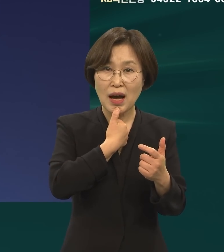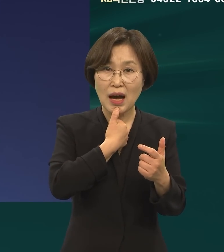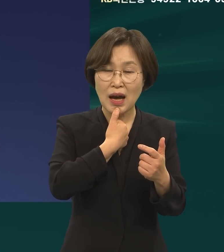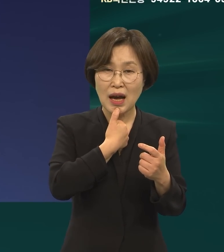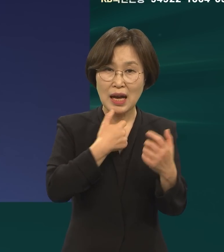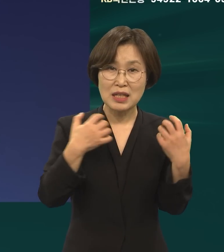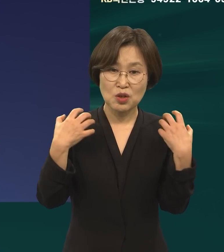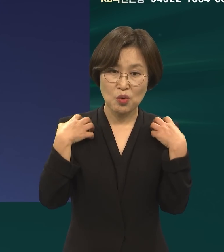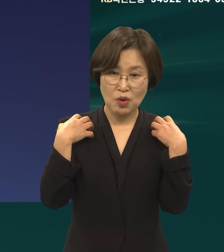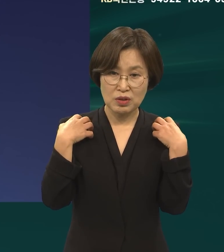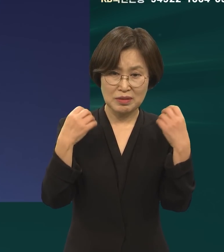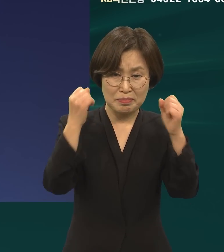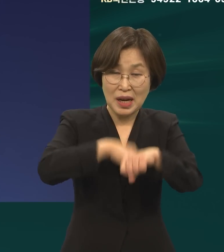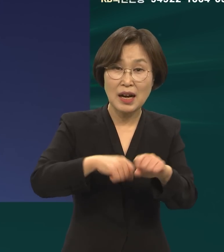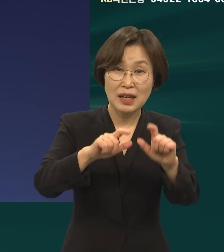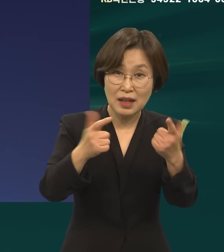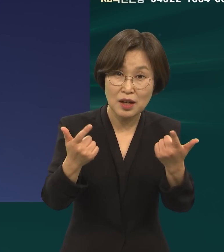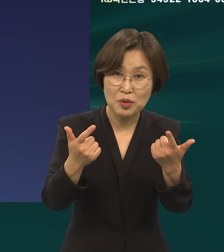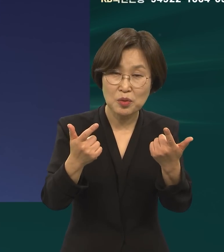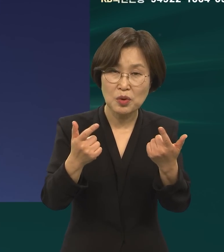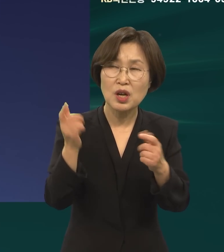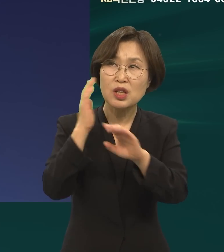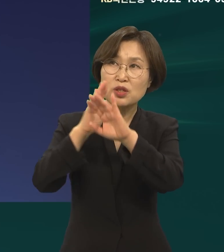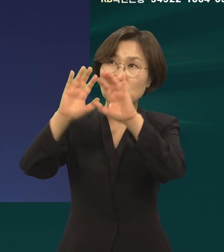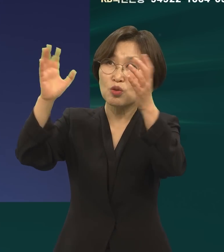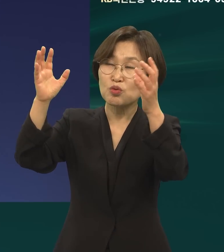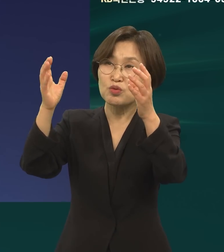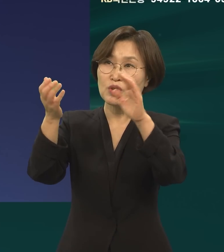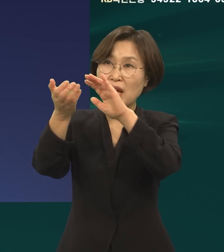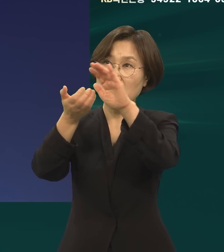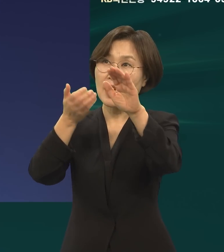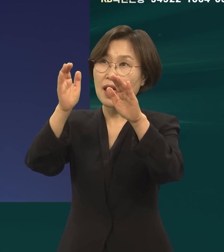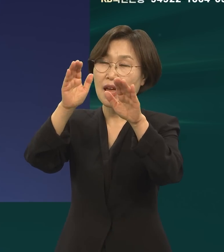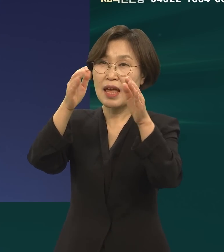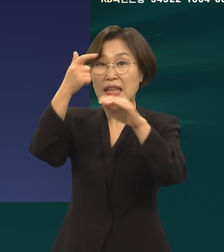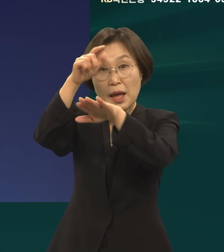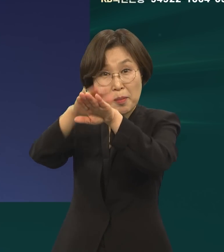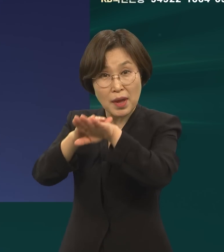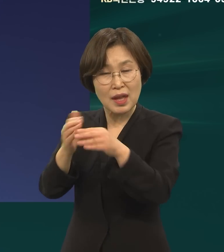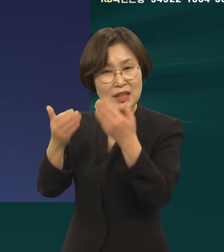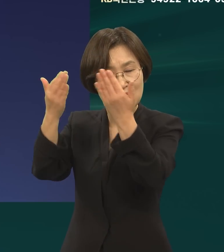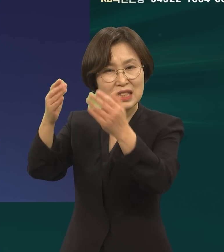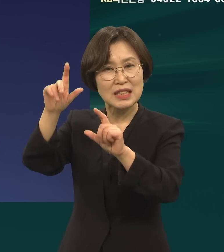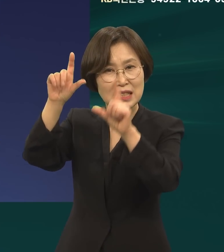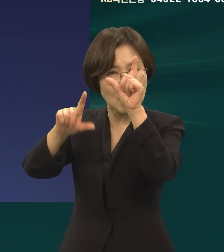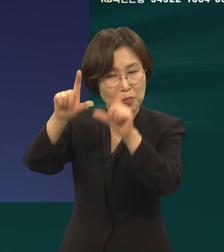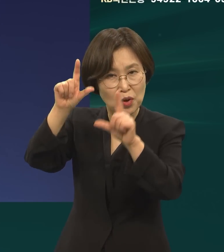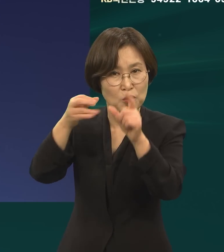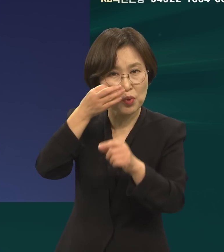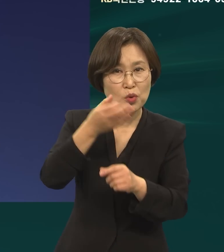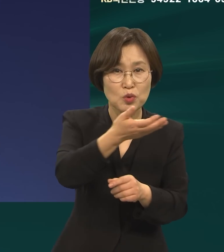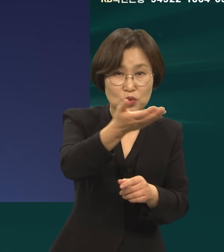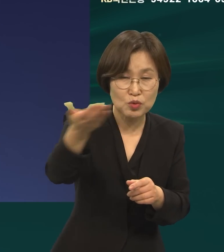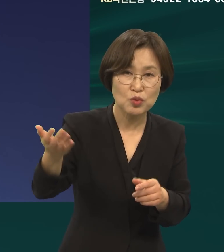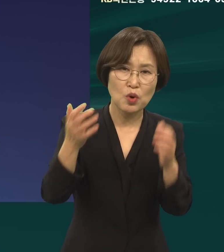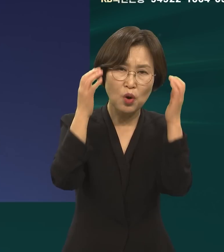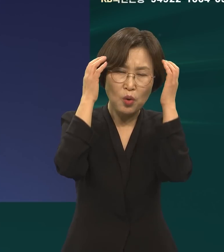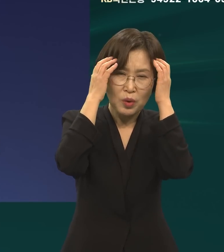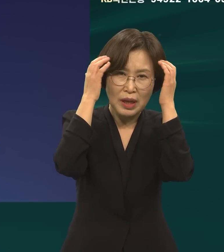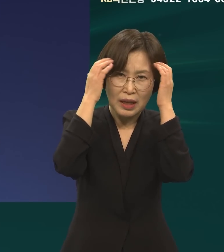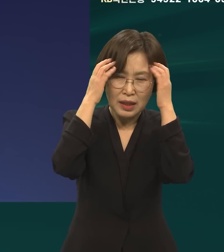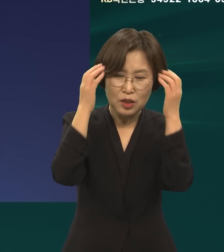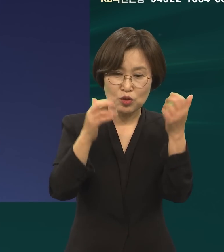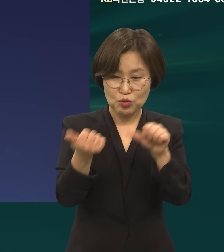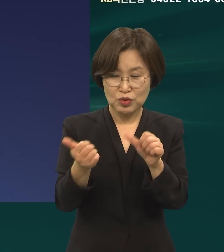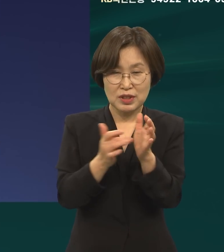다 망가뜨리지 않고 천국에 예배하는 장면을 보여주십니다. 그리고 그 고난당하시고 죽으신